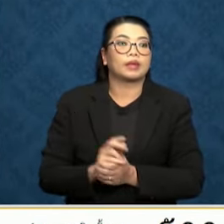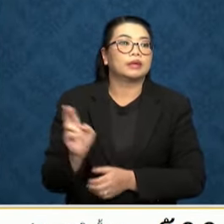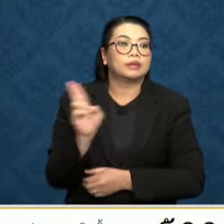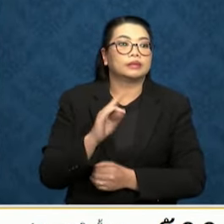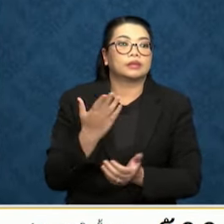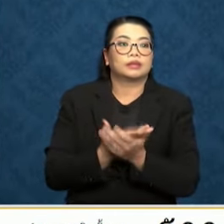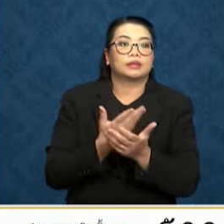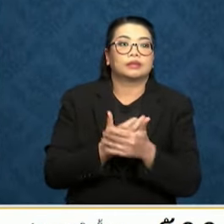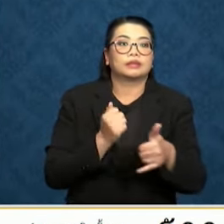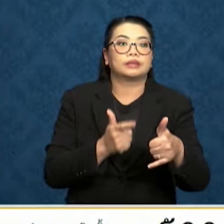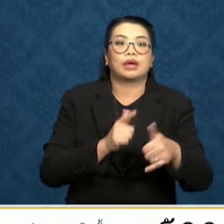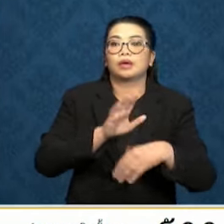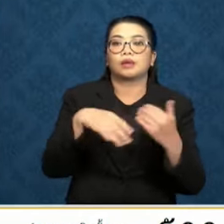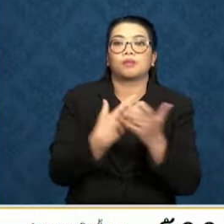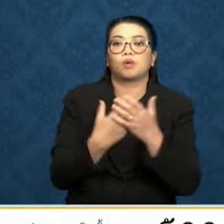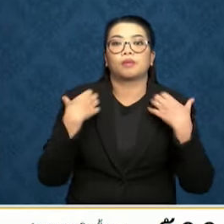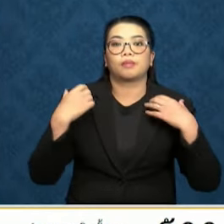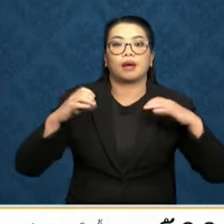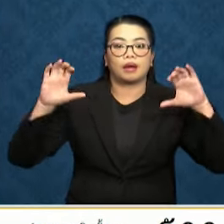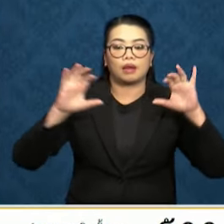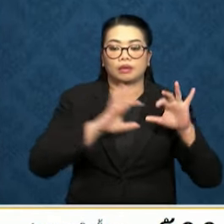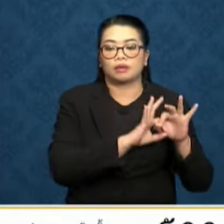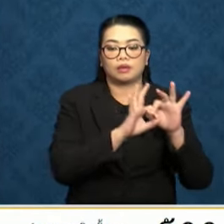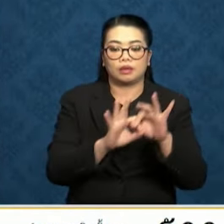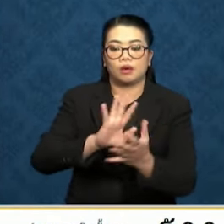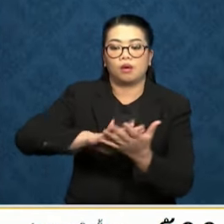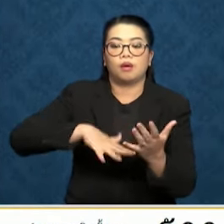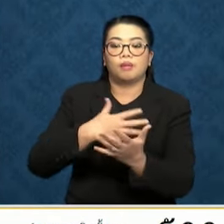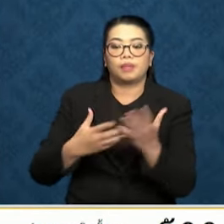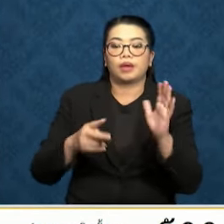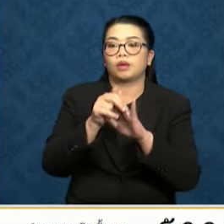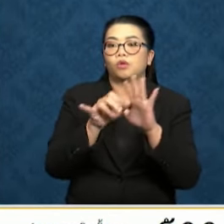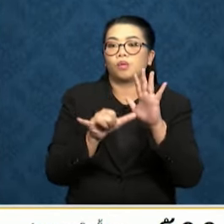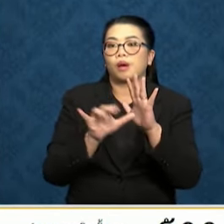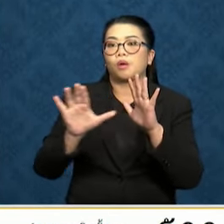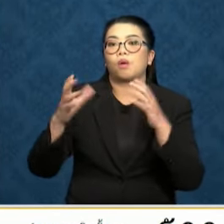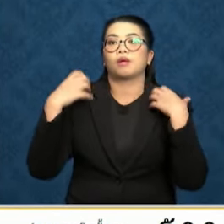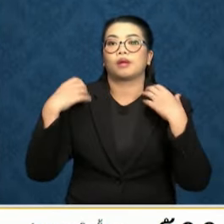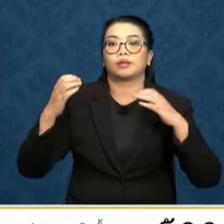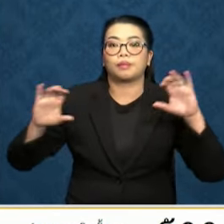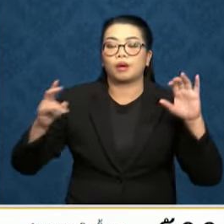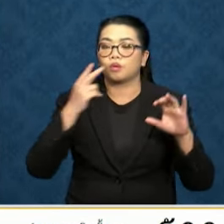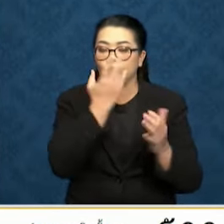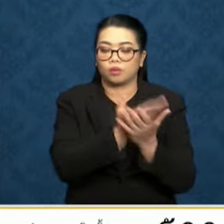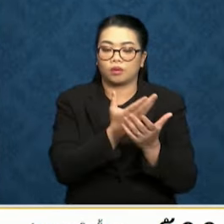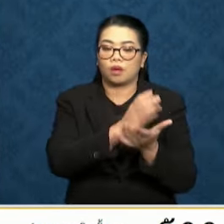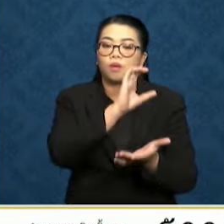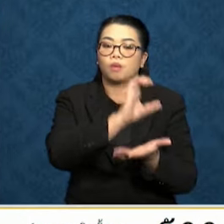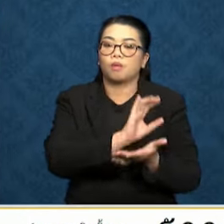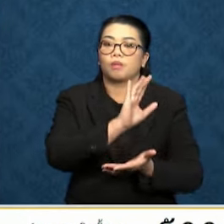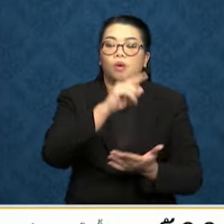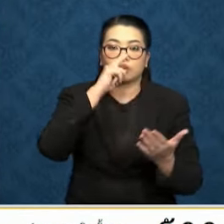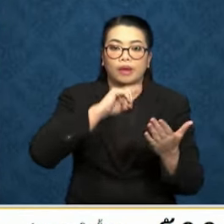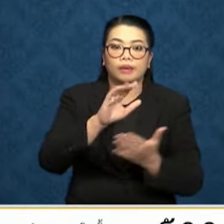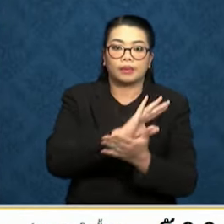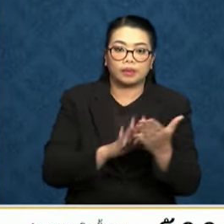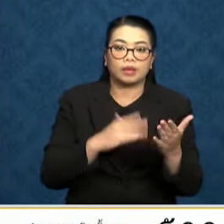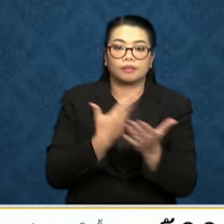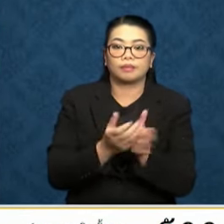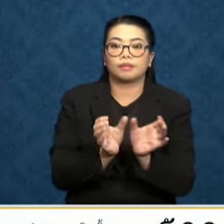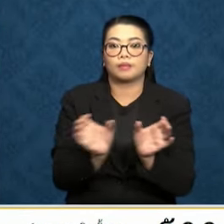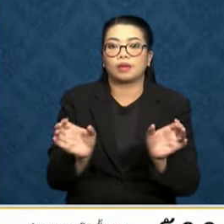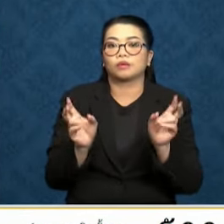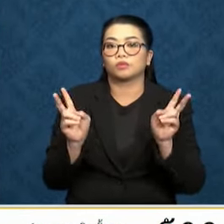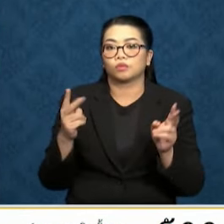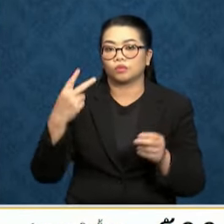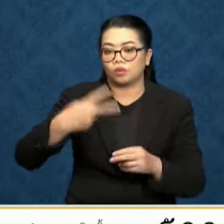จ่ายภาครัฐทั้งหมดเนี่ยให้สอดคล้องกับนโยบายของรัฐบาลค่ะโดยต้องมองว่าเงินแผ่นดินเนี่ยนะคะประกอบด้วย 2ส่วนก็คือ